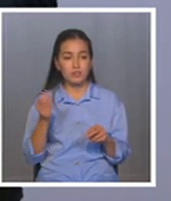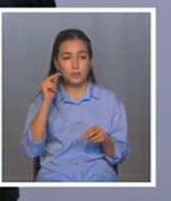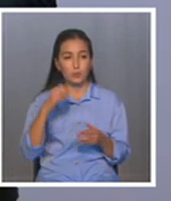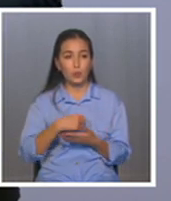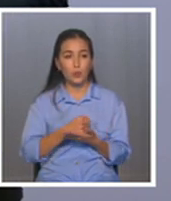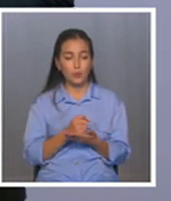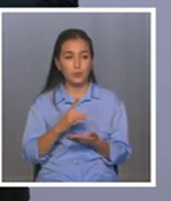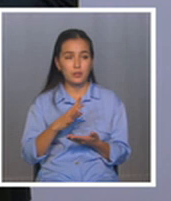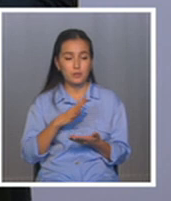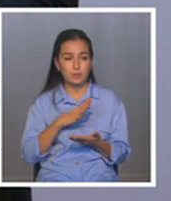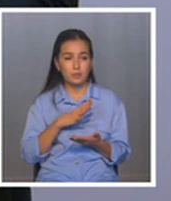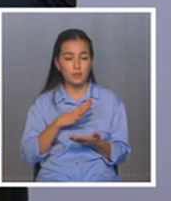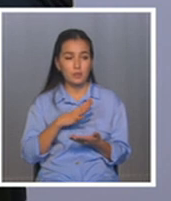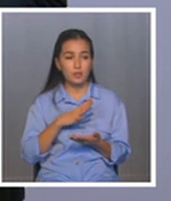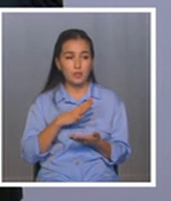қорытындылайтын болсақ,